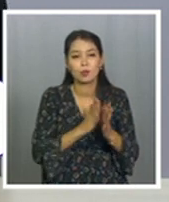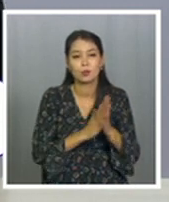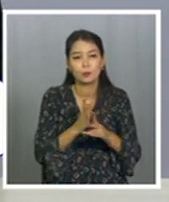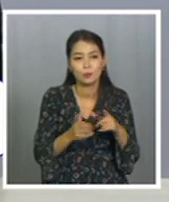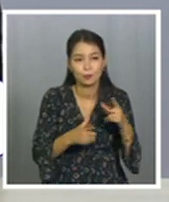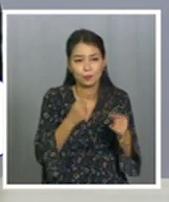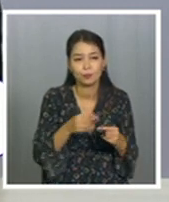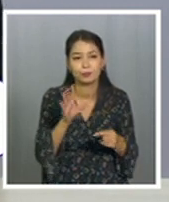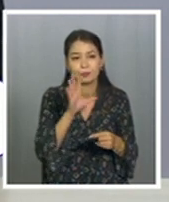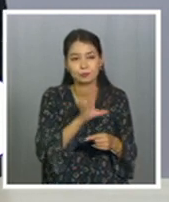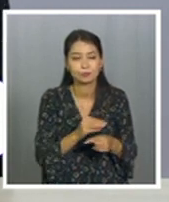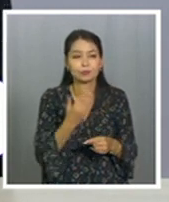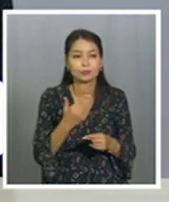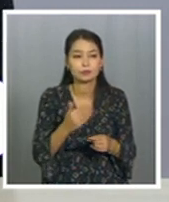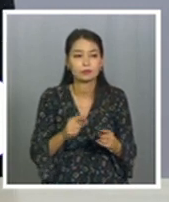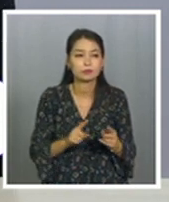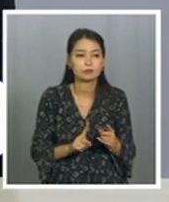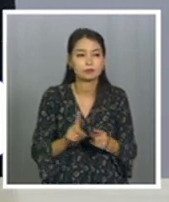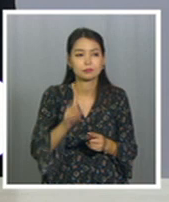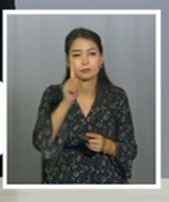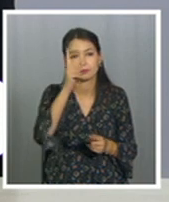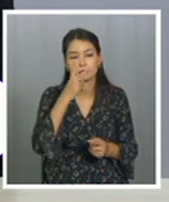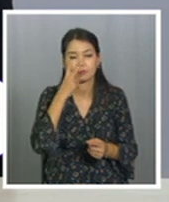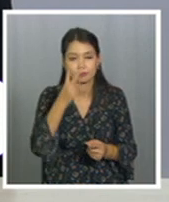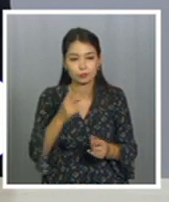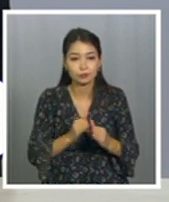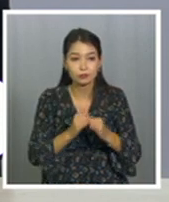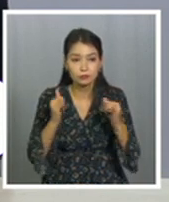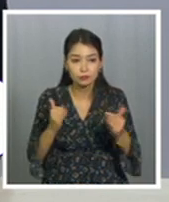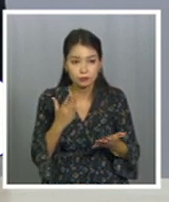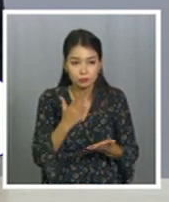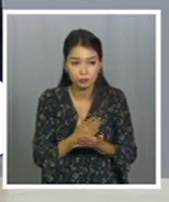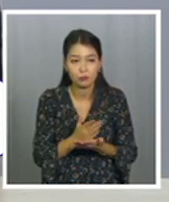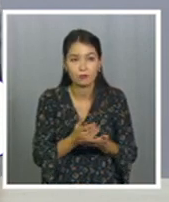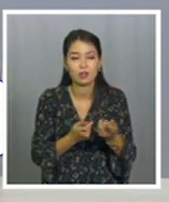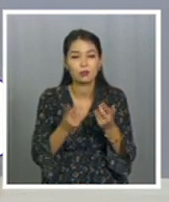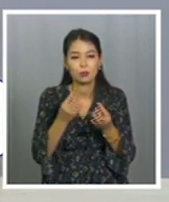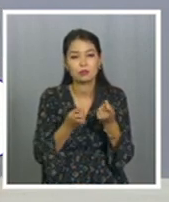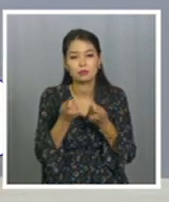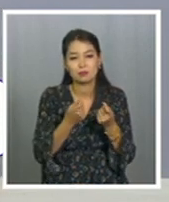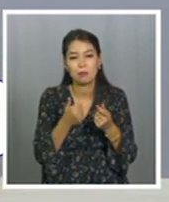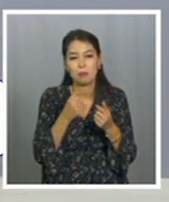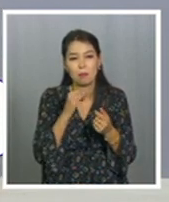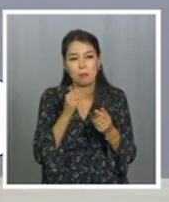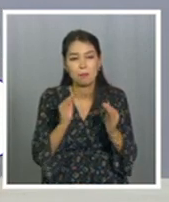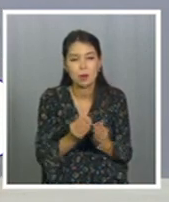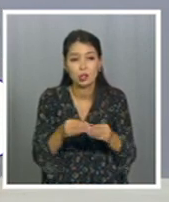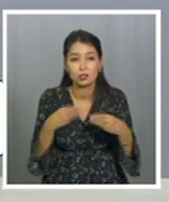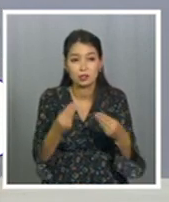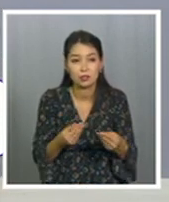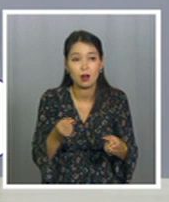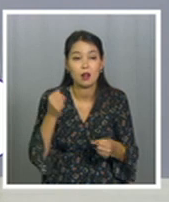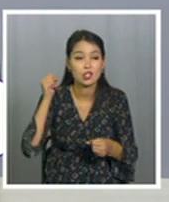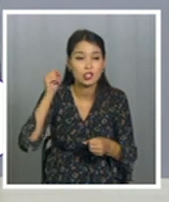бойы қарқындылығы, яғни өсу қарқындылығы жоғарылайды, жемісті аз береді. Ал керісінше, жарықтың